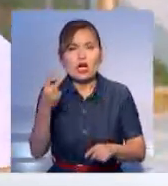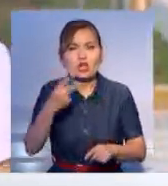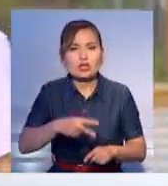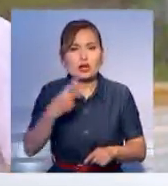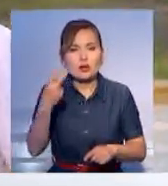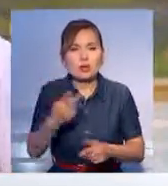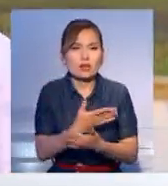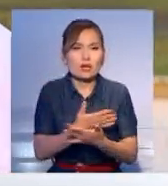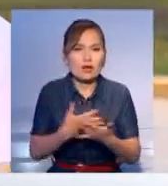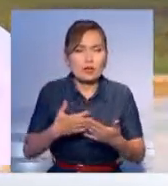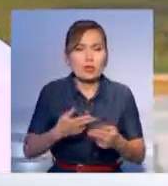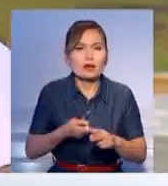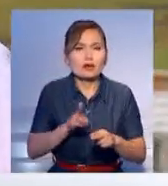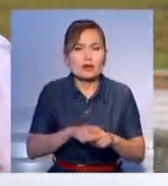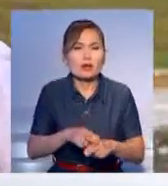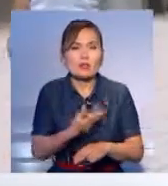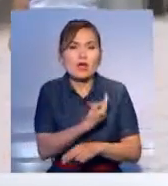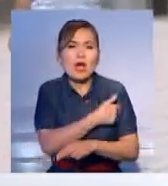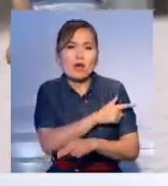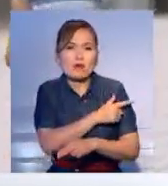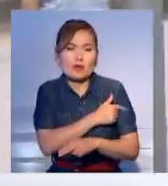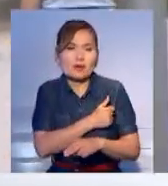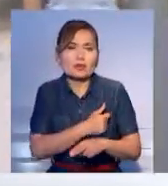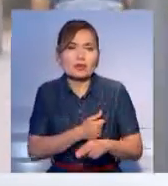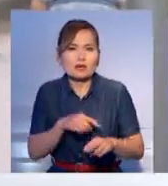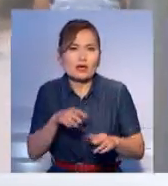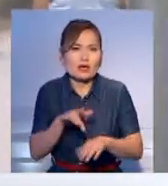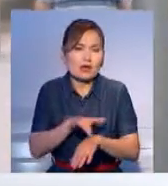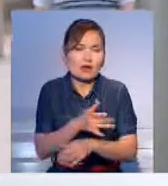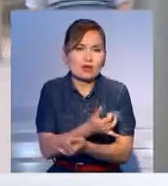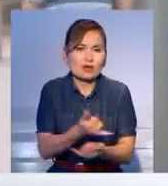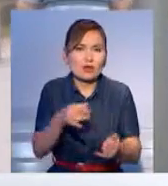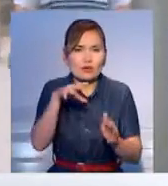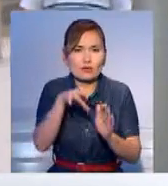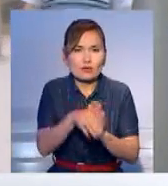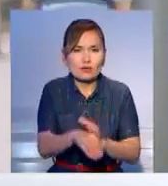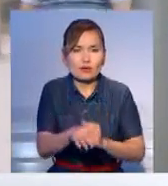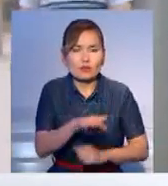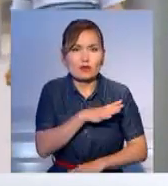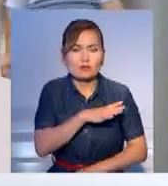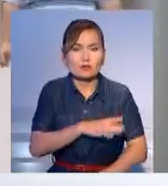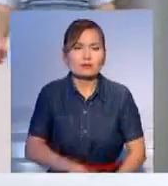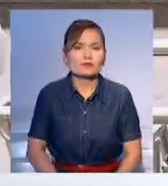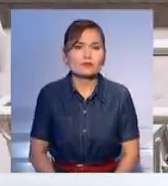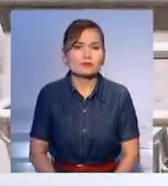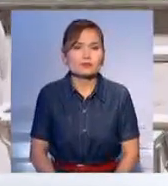22 түрлі медициналық ақпараттық жүйені қолданысқа енгізді. Дариға